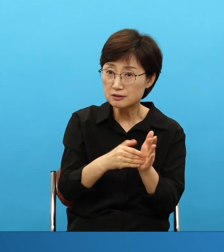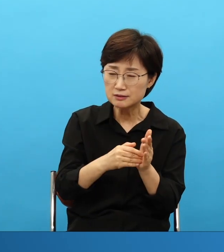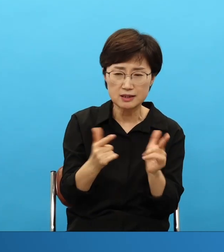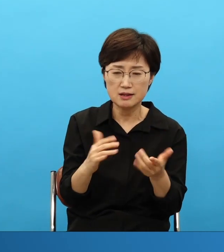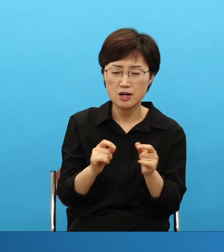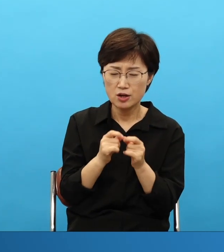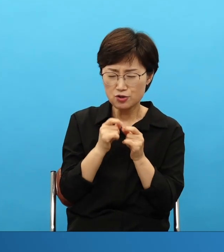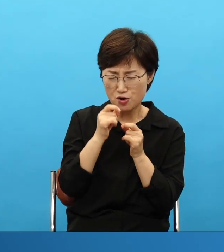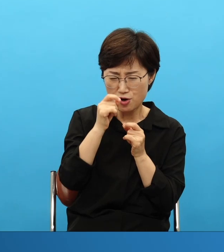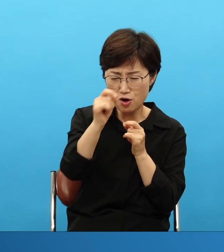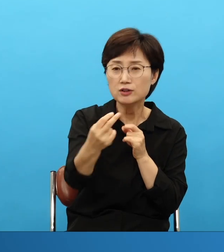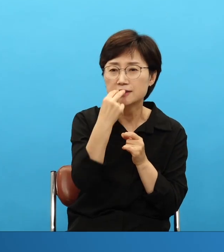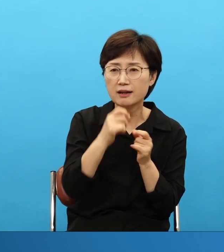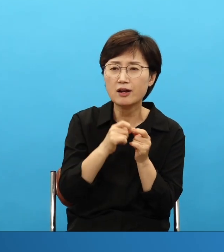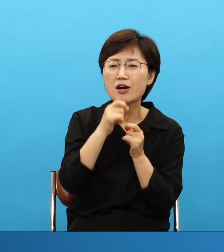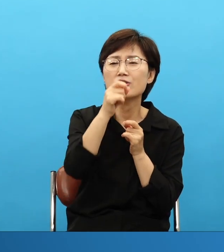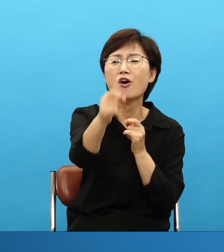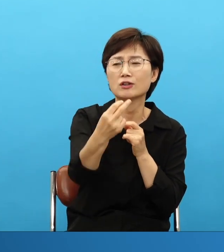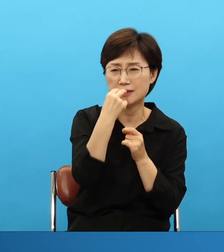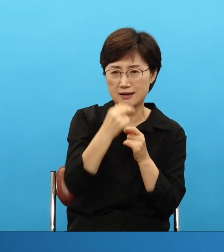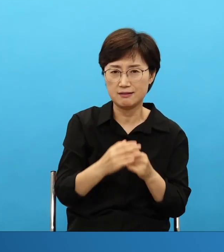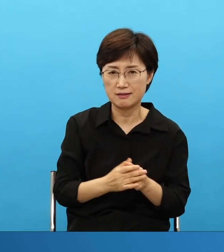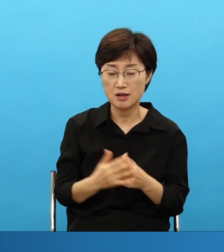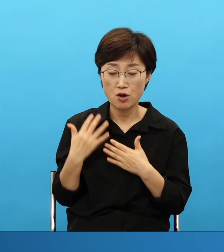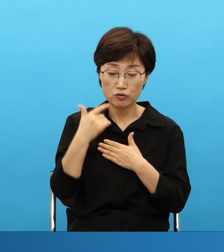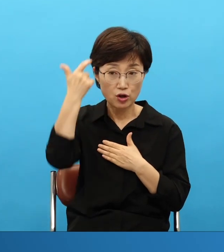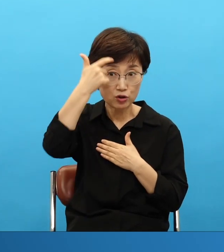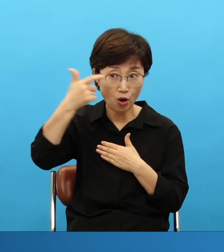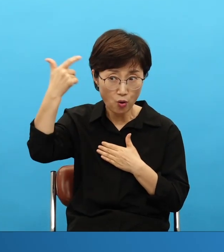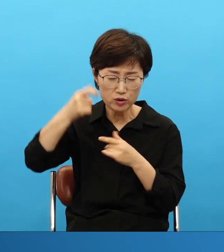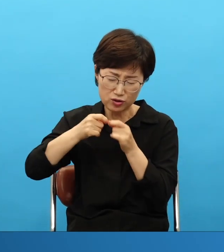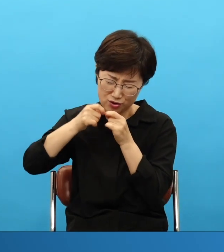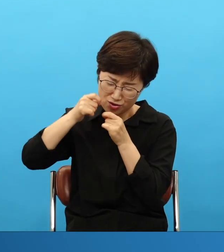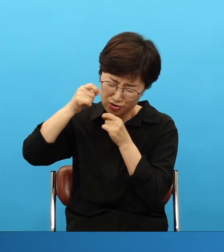하죠 우리의 영혼은 그대로 영히 사는